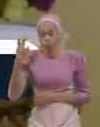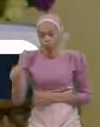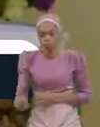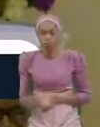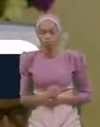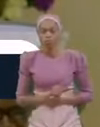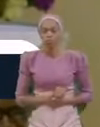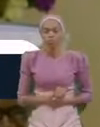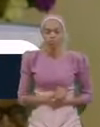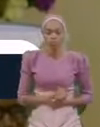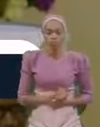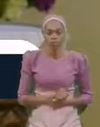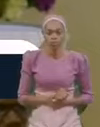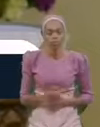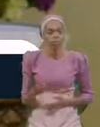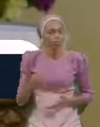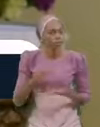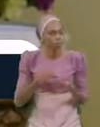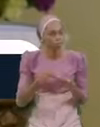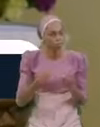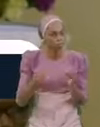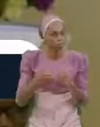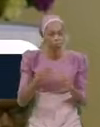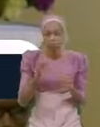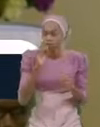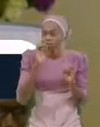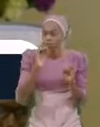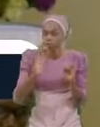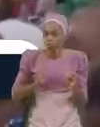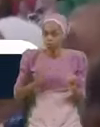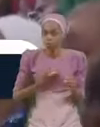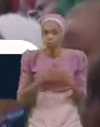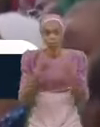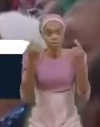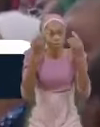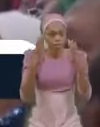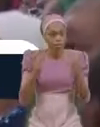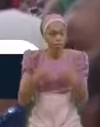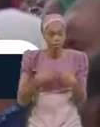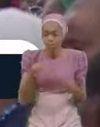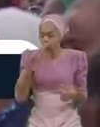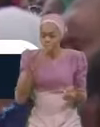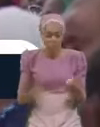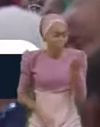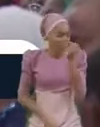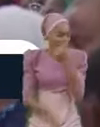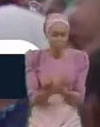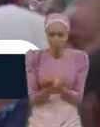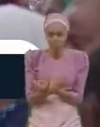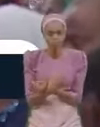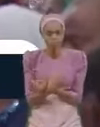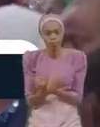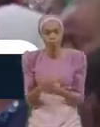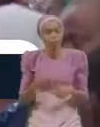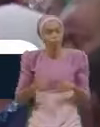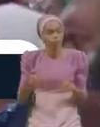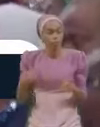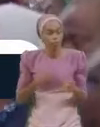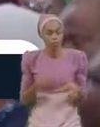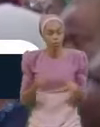la par nous enseigne que les pécheurs ont été battus par le